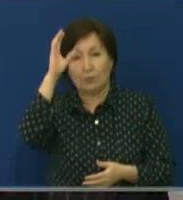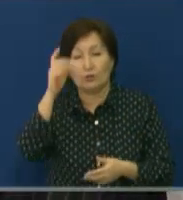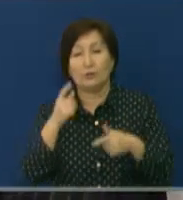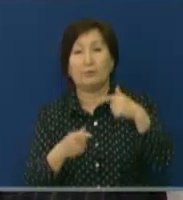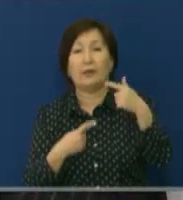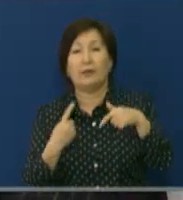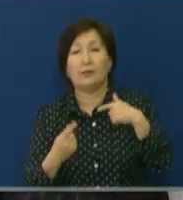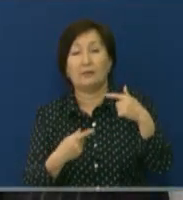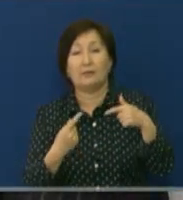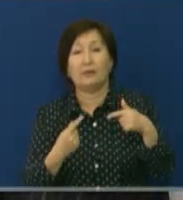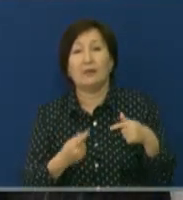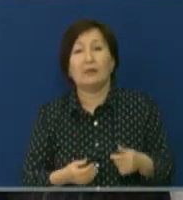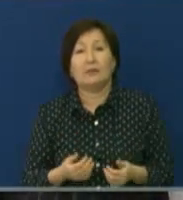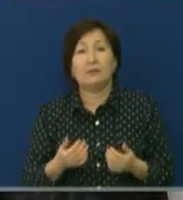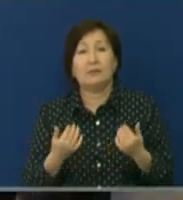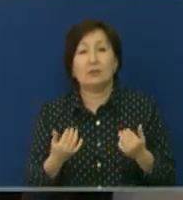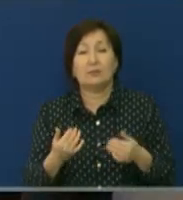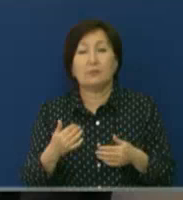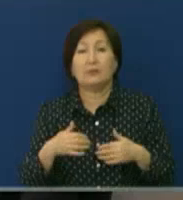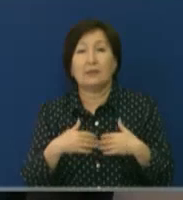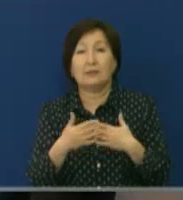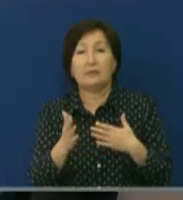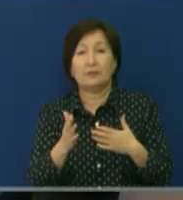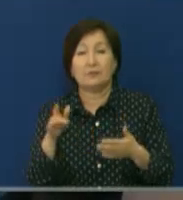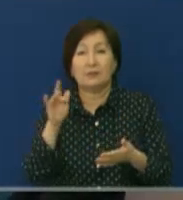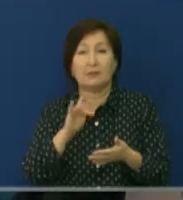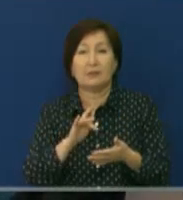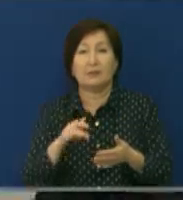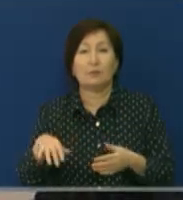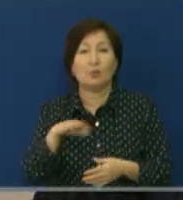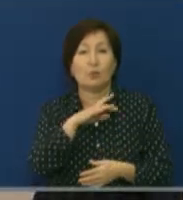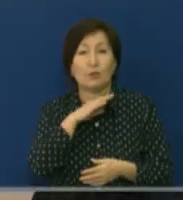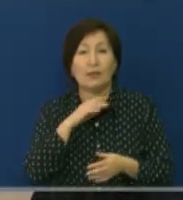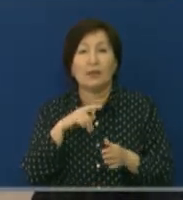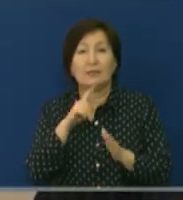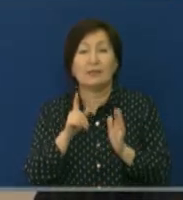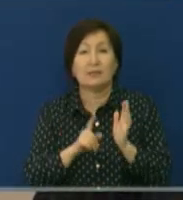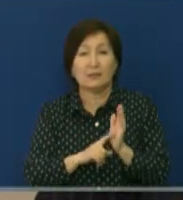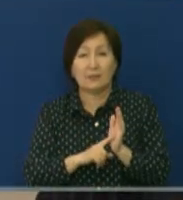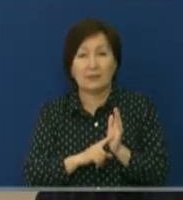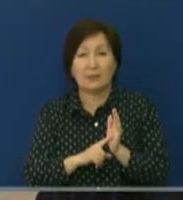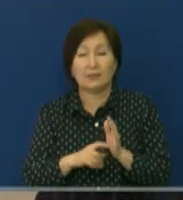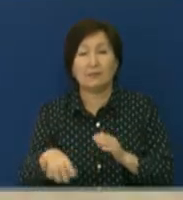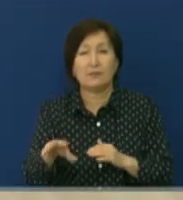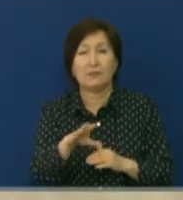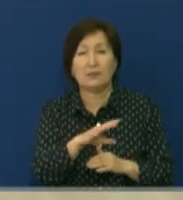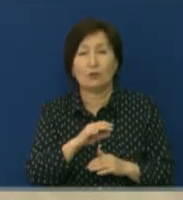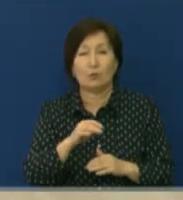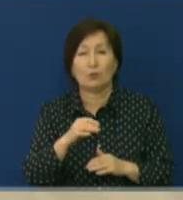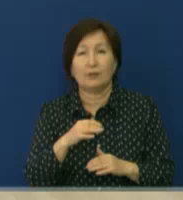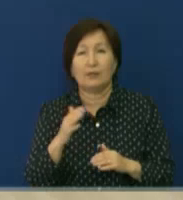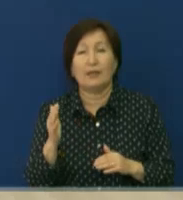перед открывшемся центром стоит множество задач в первую очередь предусмотрено всестороннее изучение топонимике